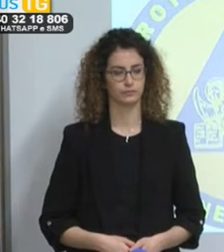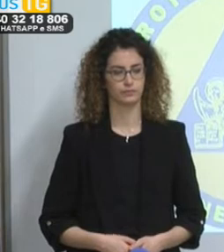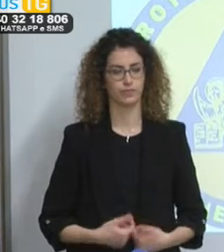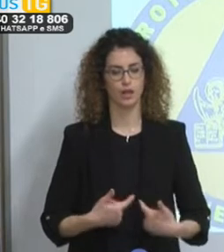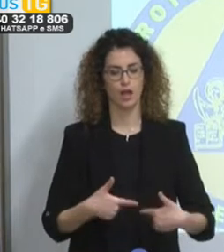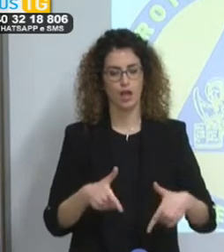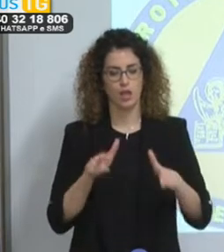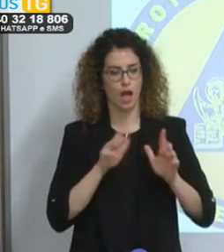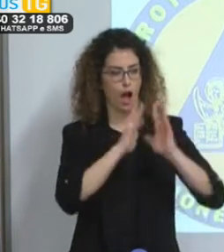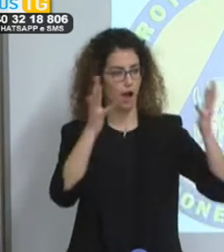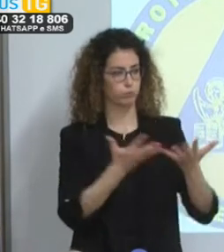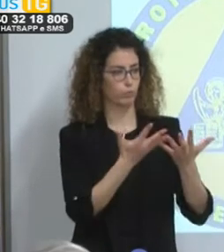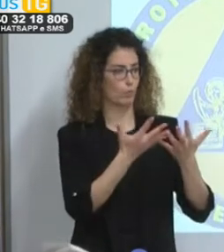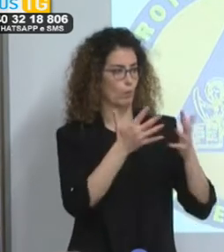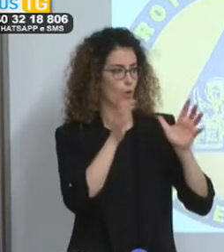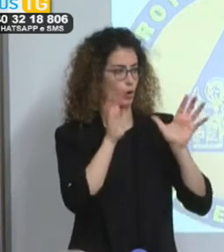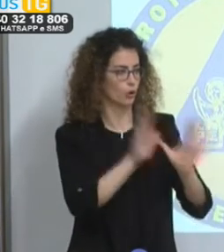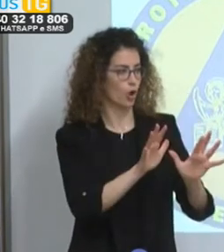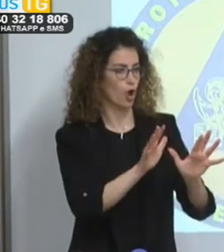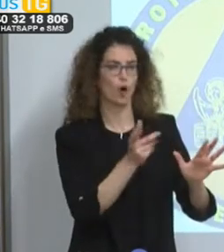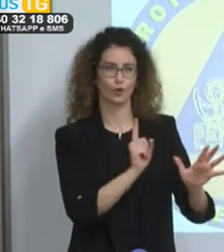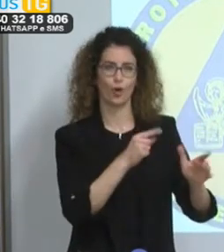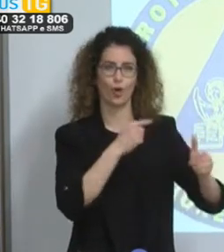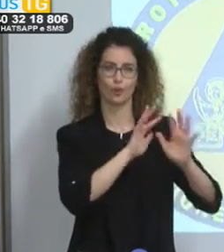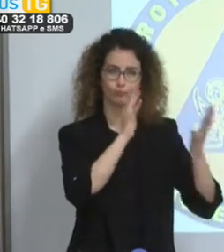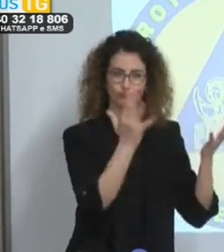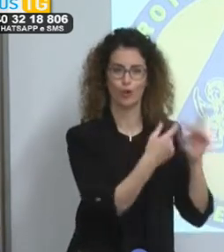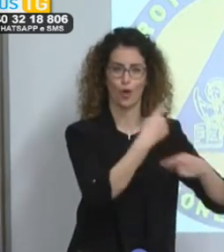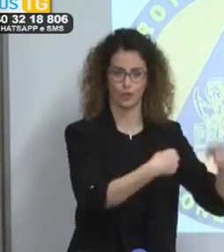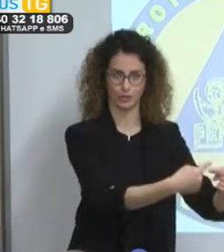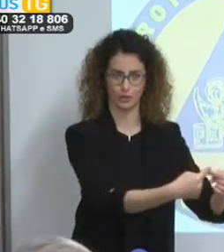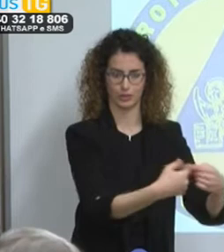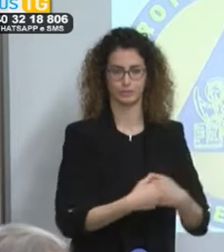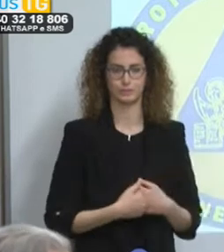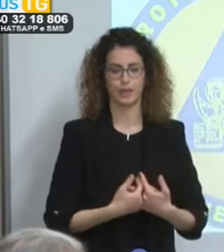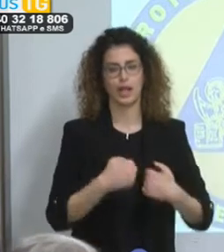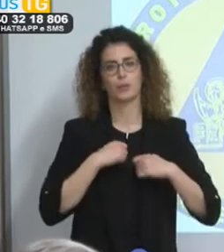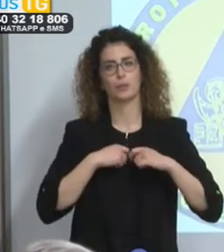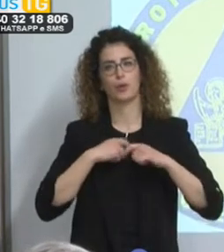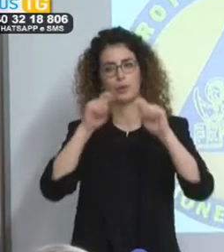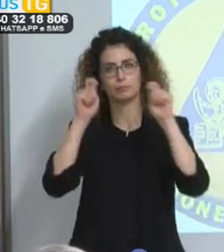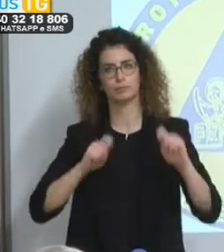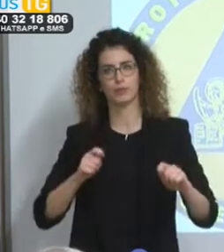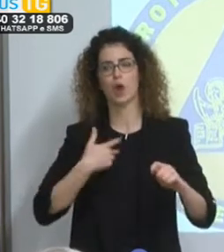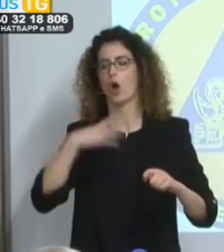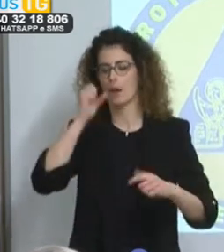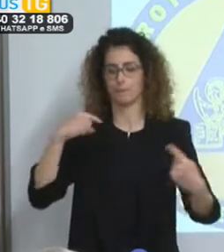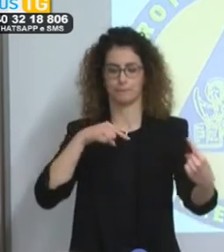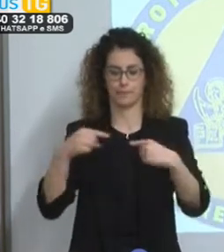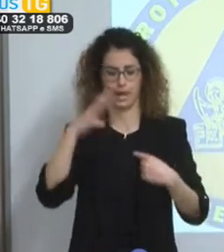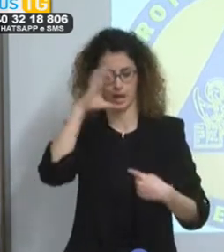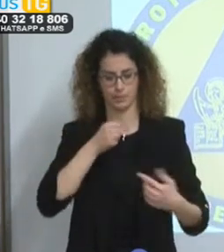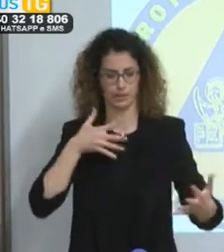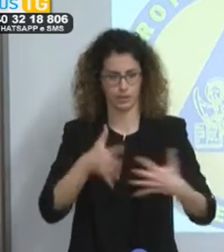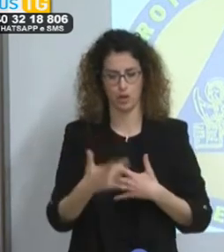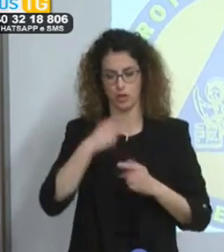che il mondo non si è fermato, lo possiamo dire. E penso che a livello internazionale, io capisco il dibattito, lo capisco fino in fondo e